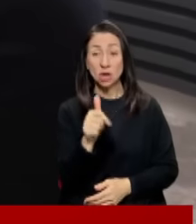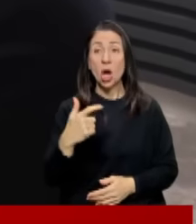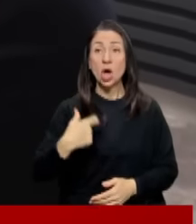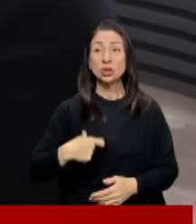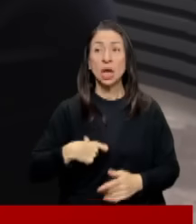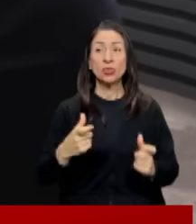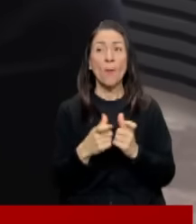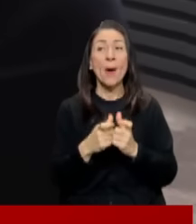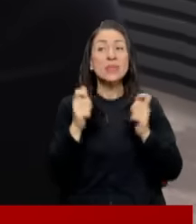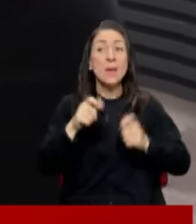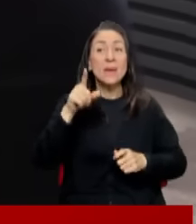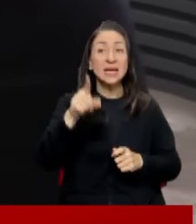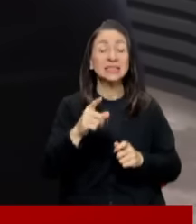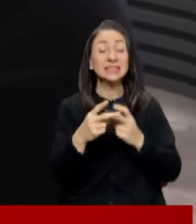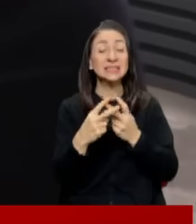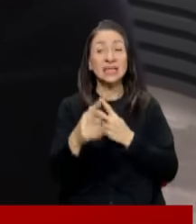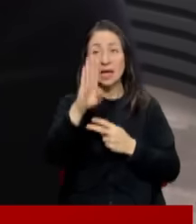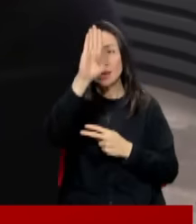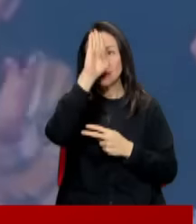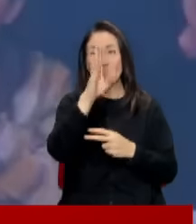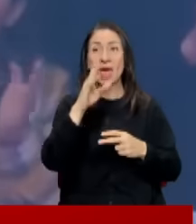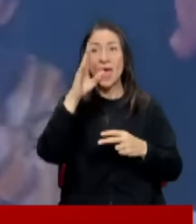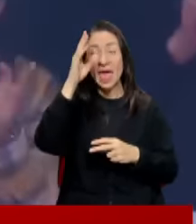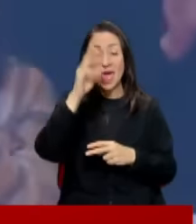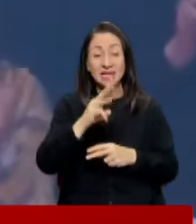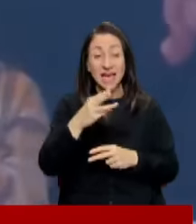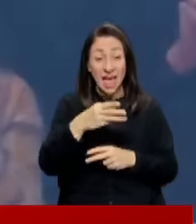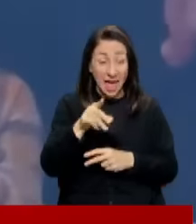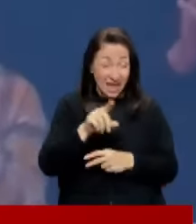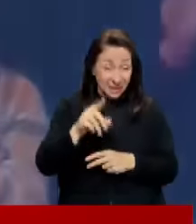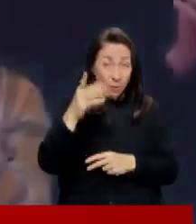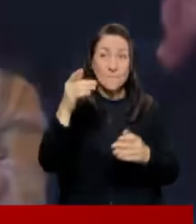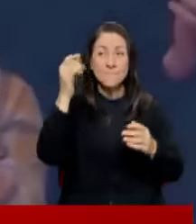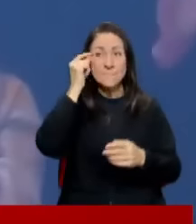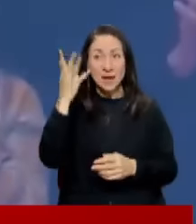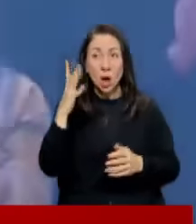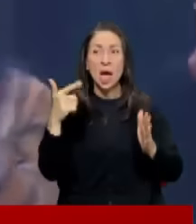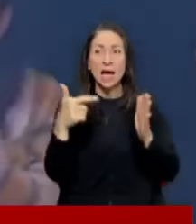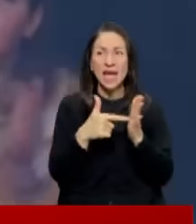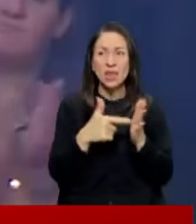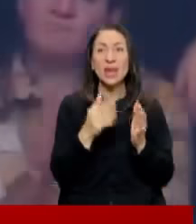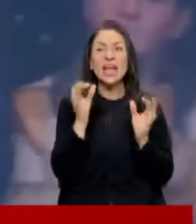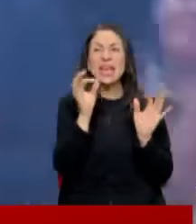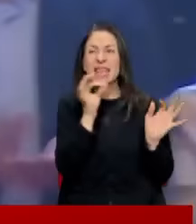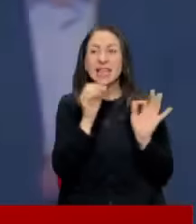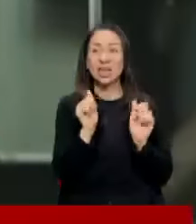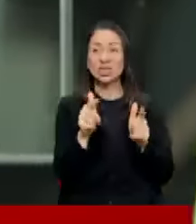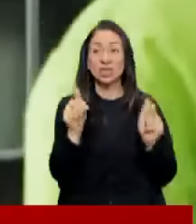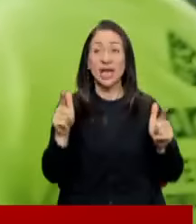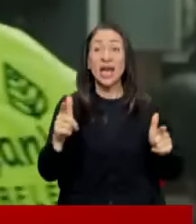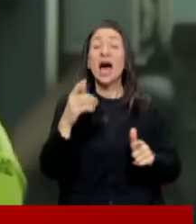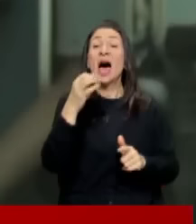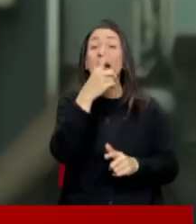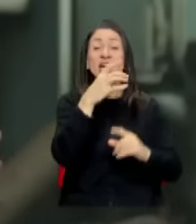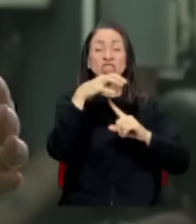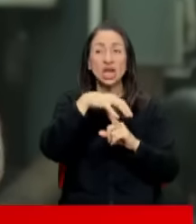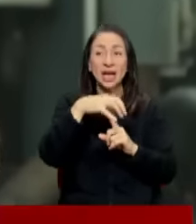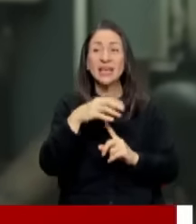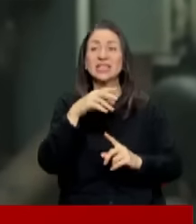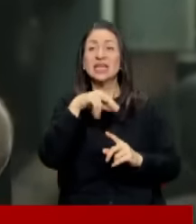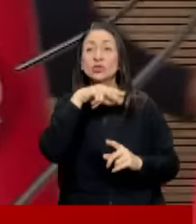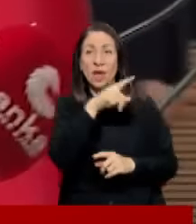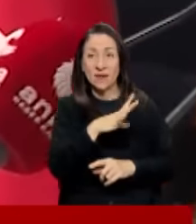özel toplantı yaparken sırada İstanbul'un Esenyurt, Bakırköy, Kadıköy gibi kritik ilçeleriyle Ankara'da Çankaya ve Keçiören